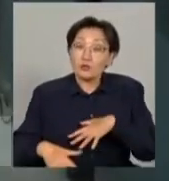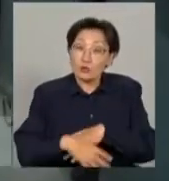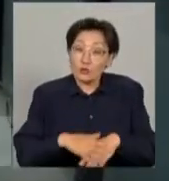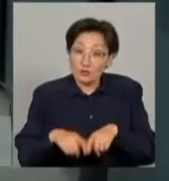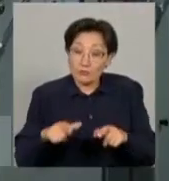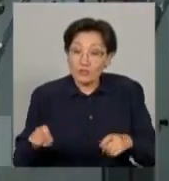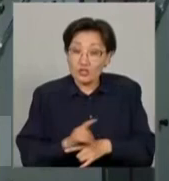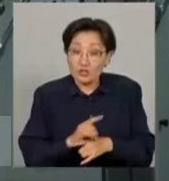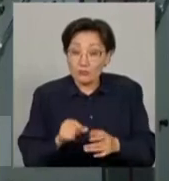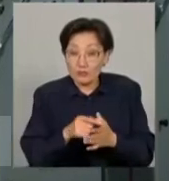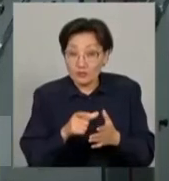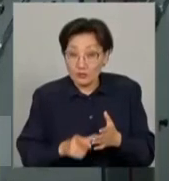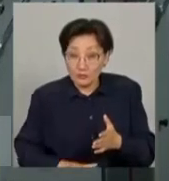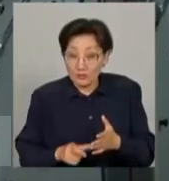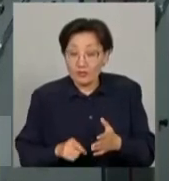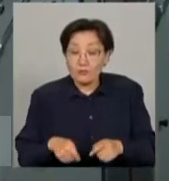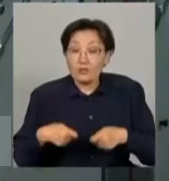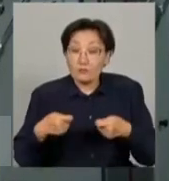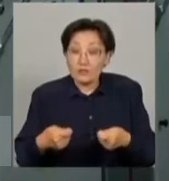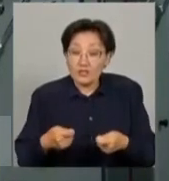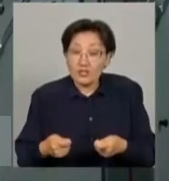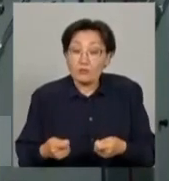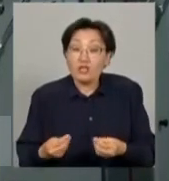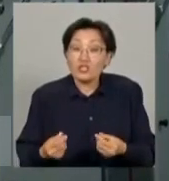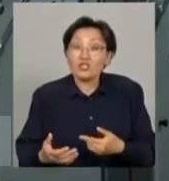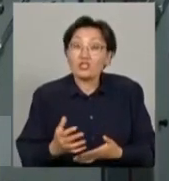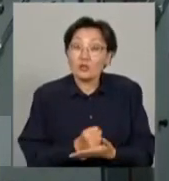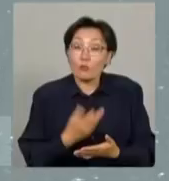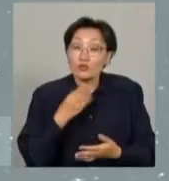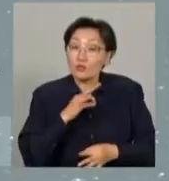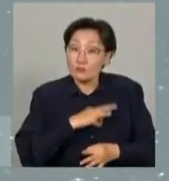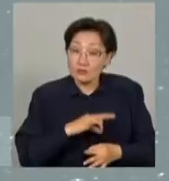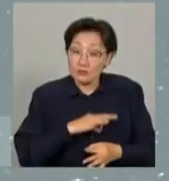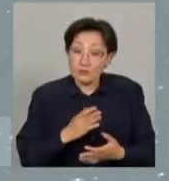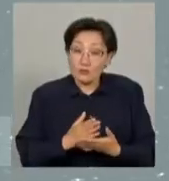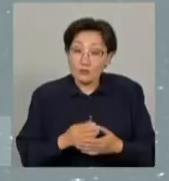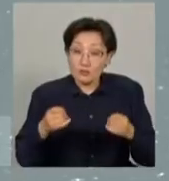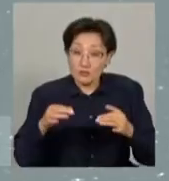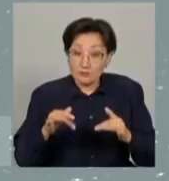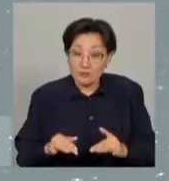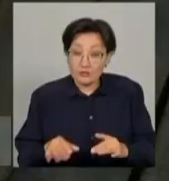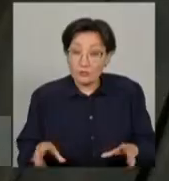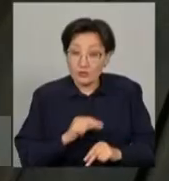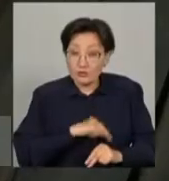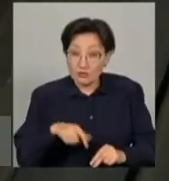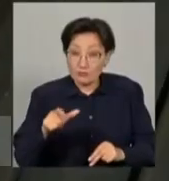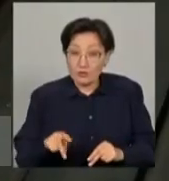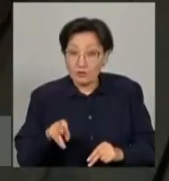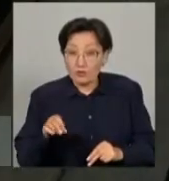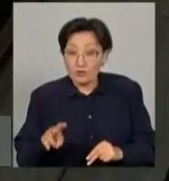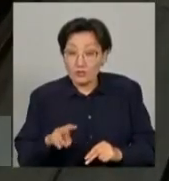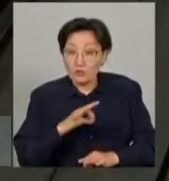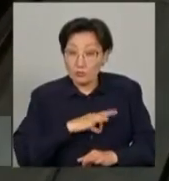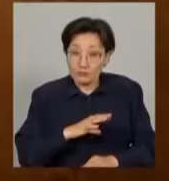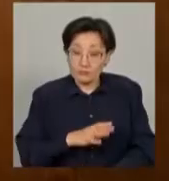алып, түскен қаражатты қалтасына басып отырған. Жұмыс қарекетін жасыру үшін ол дереккөздер базасына әріптестерінің логинін қолданған